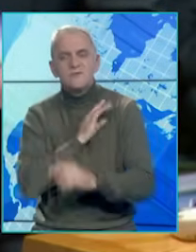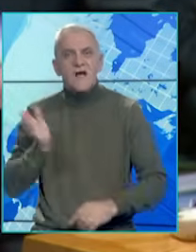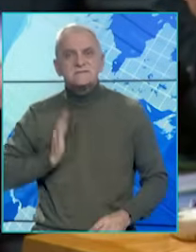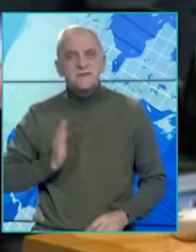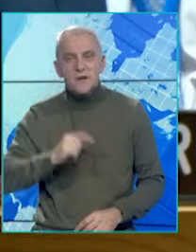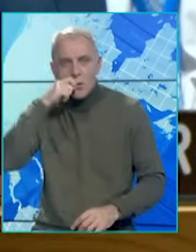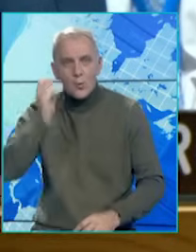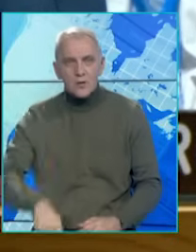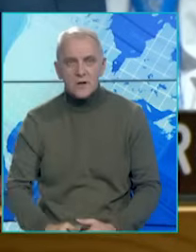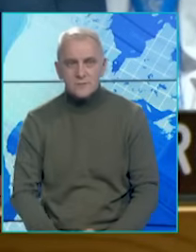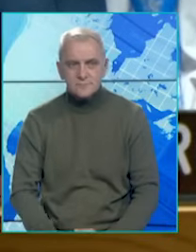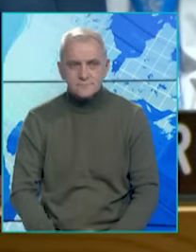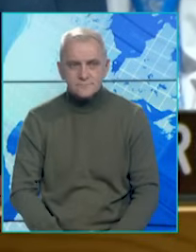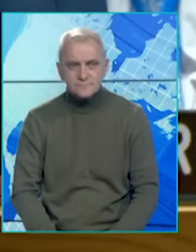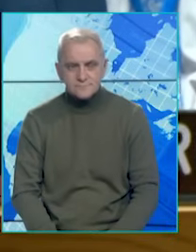stanovništvom Ukrajine.